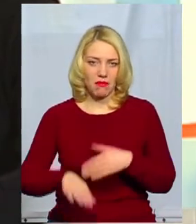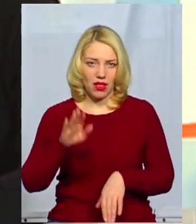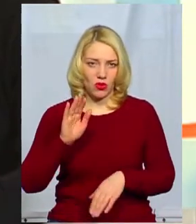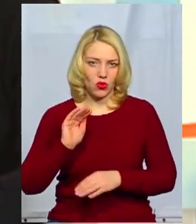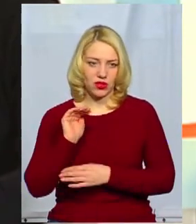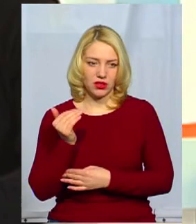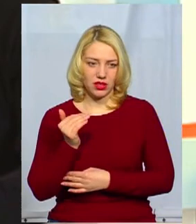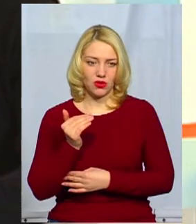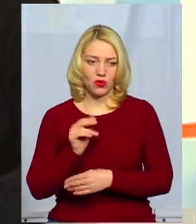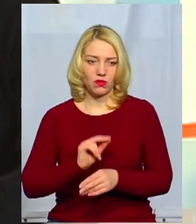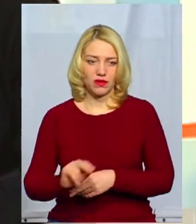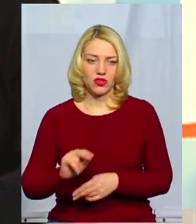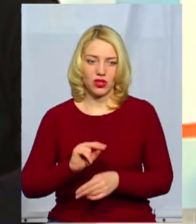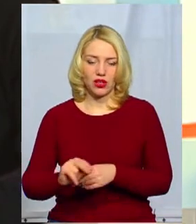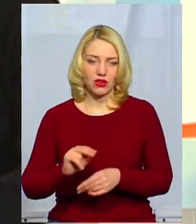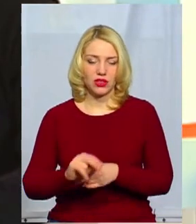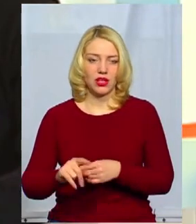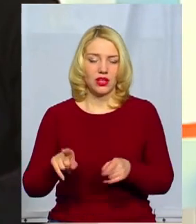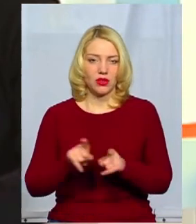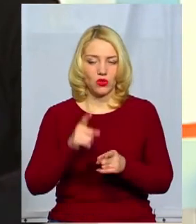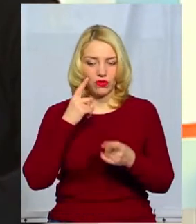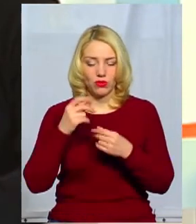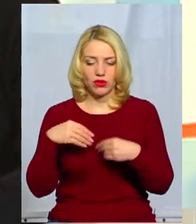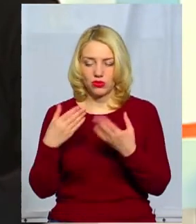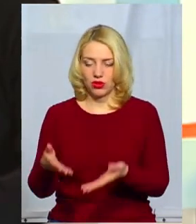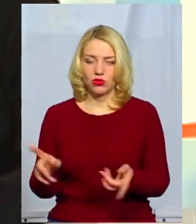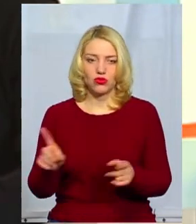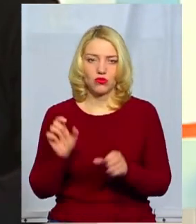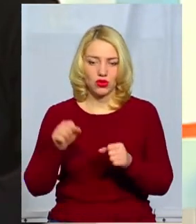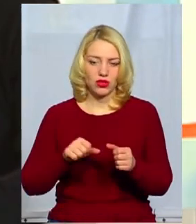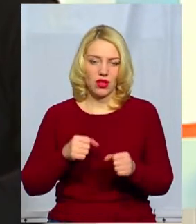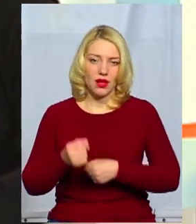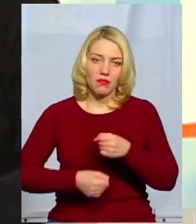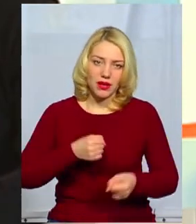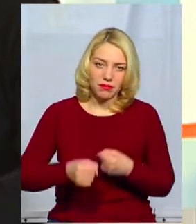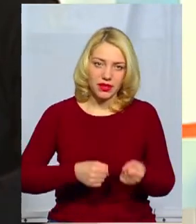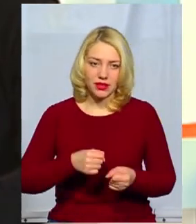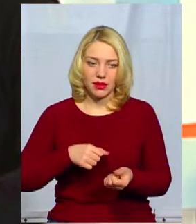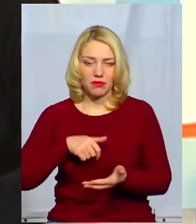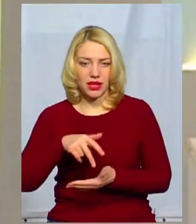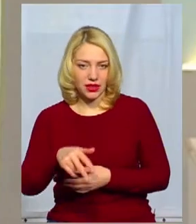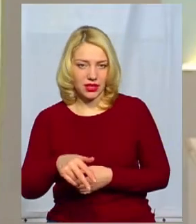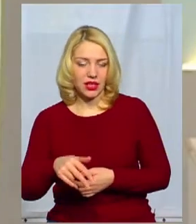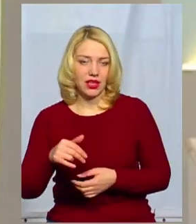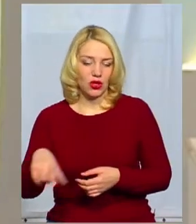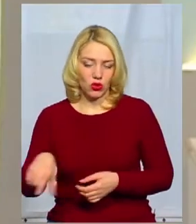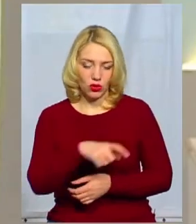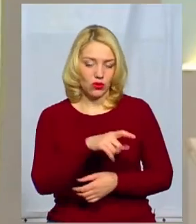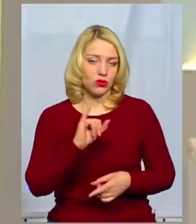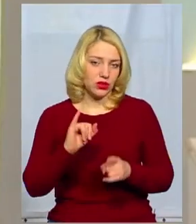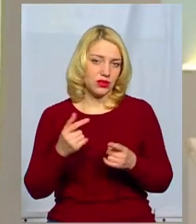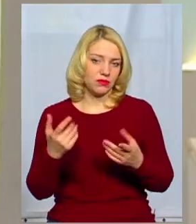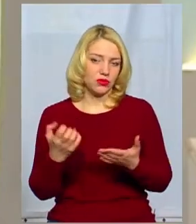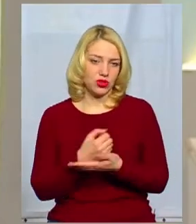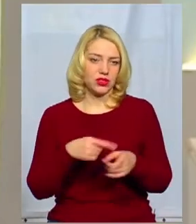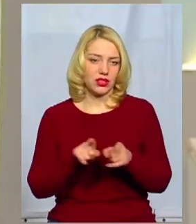якби виробляє таку інформацію, таку доводить, що можна там перебігти, перейти. І тому от така ситуація в нас